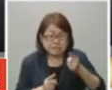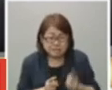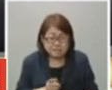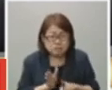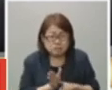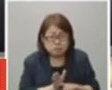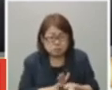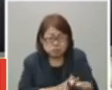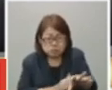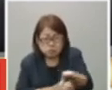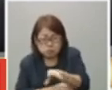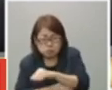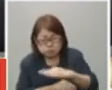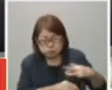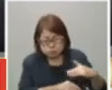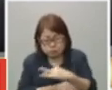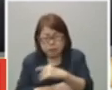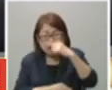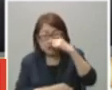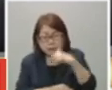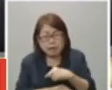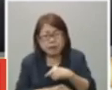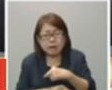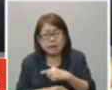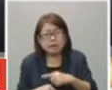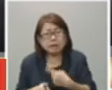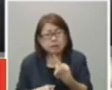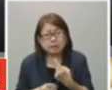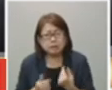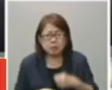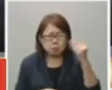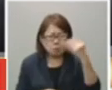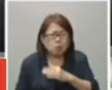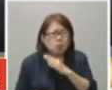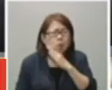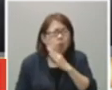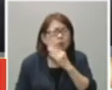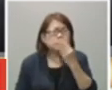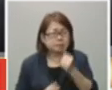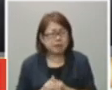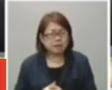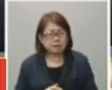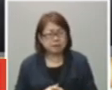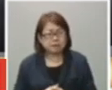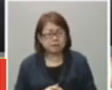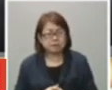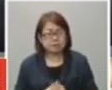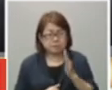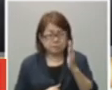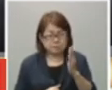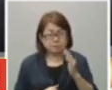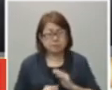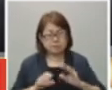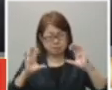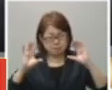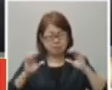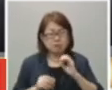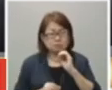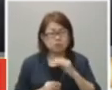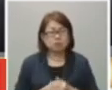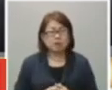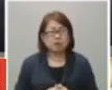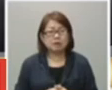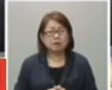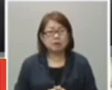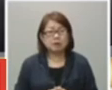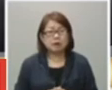าสู่ประเทศไทยก็แค่นี้แหละครับโกหกทำไมครับต่อมารัฐบาลครับอ้างว่าไม่